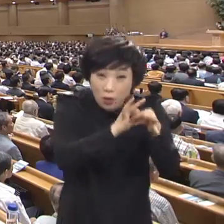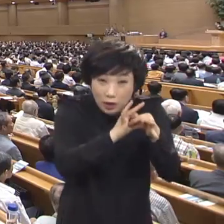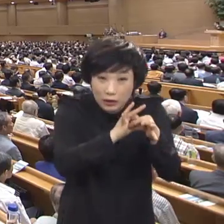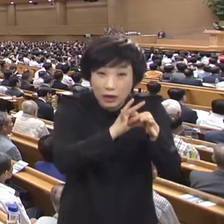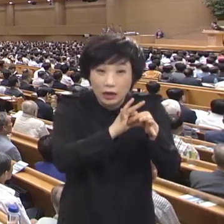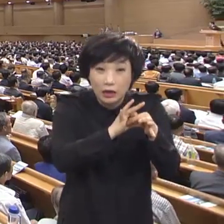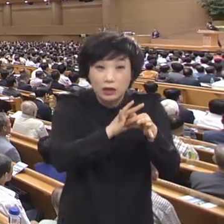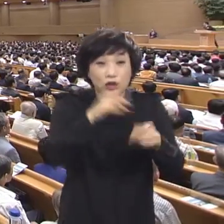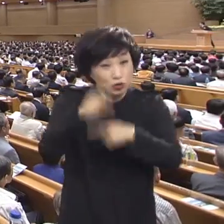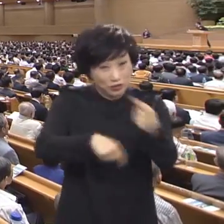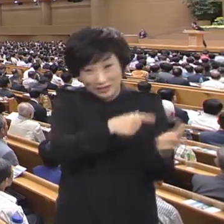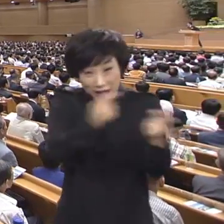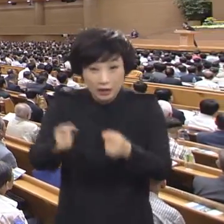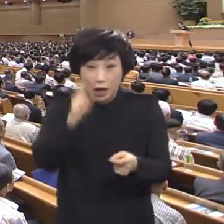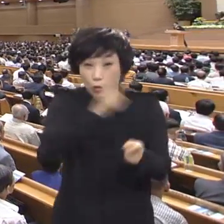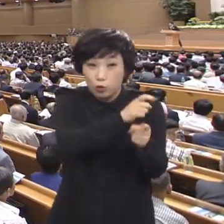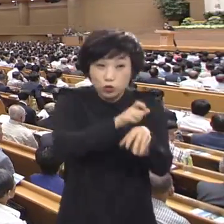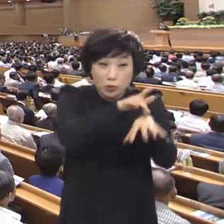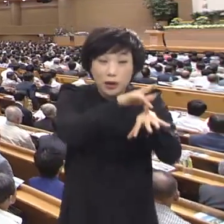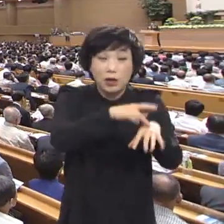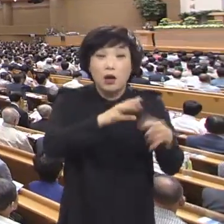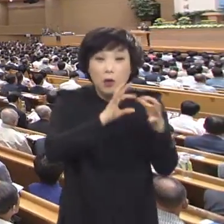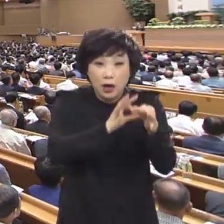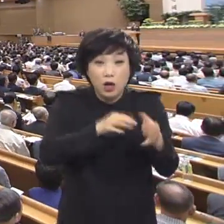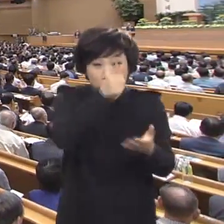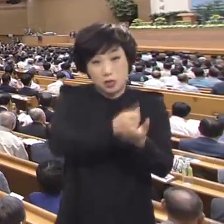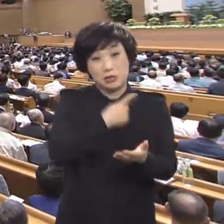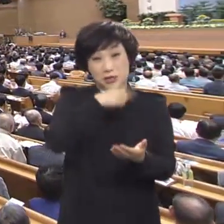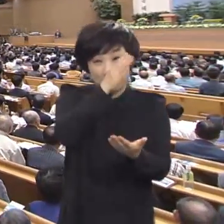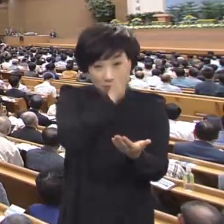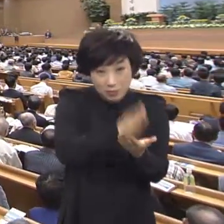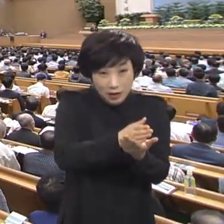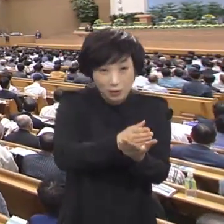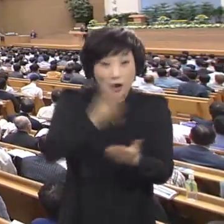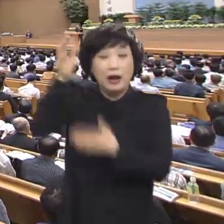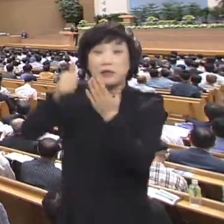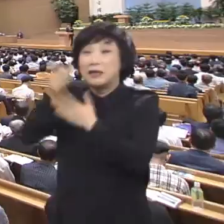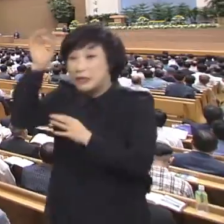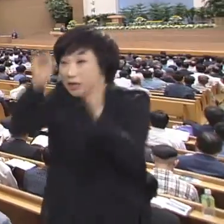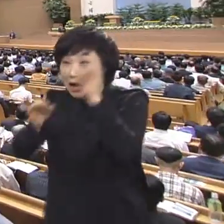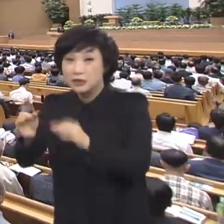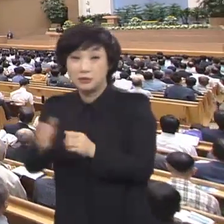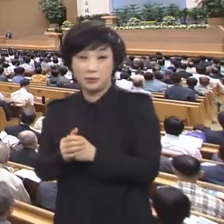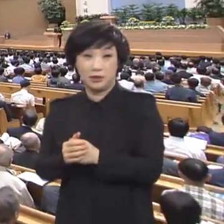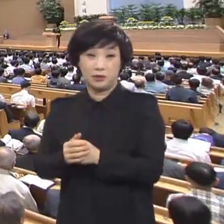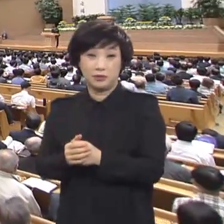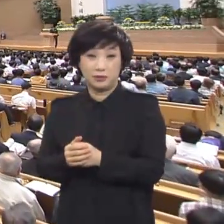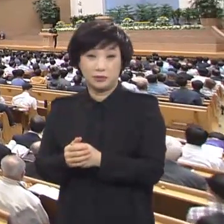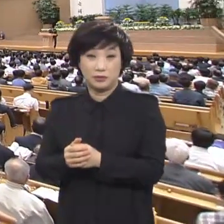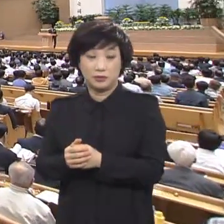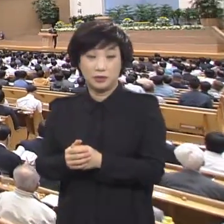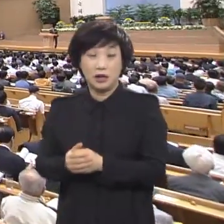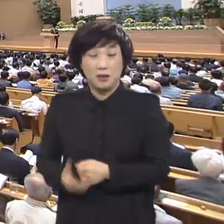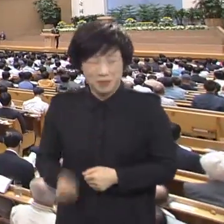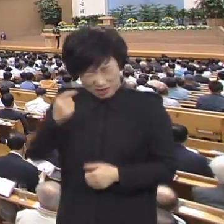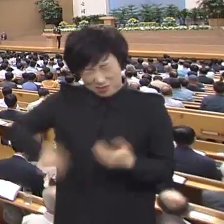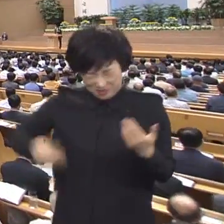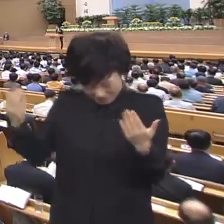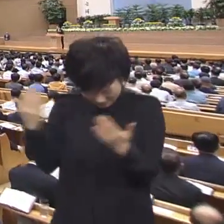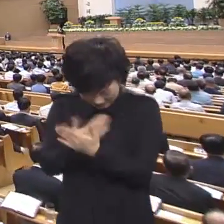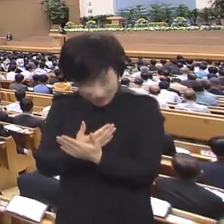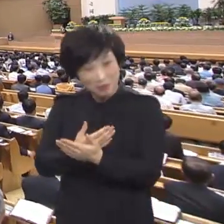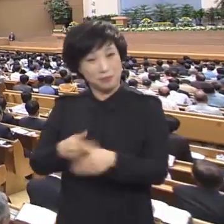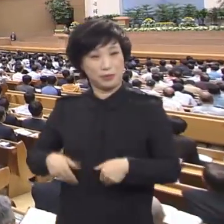죄를 짓지 말고, 하나님이 찾으면 너로 회개하라.